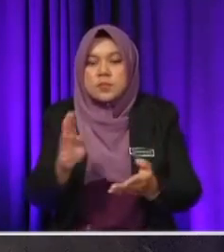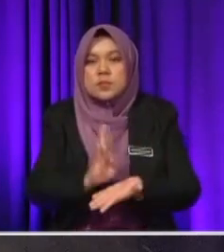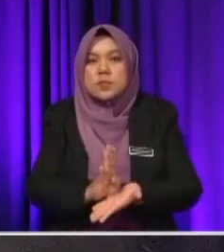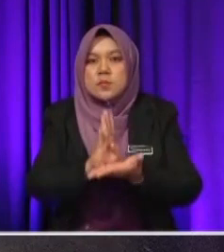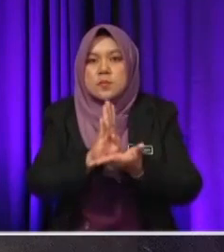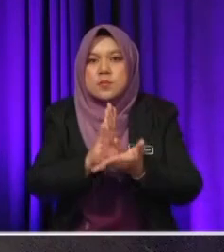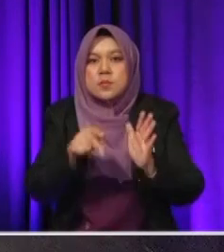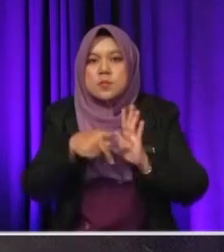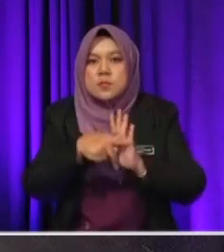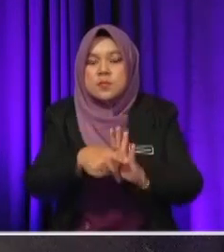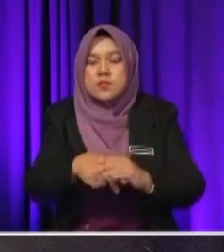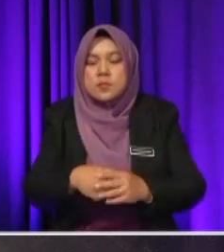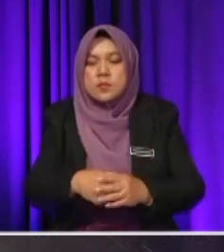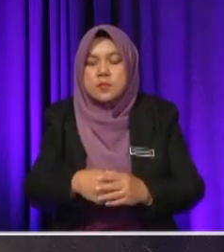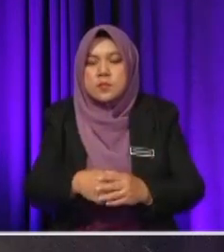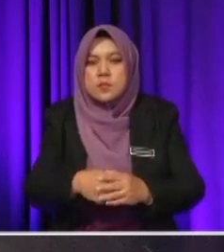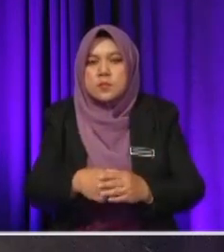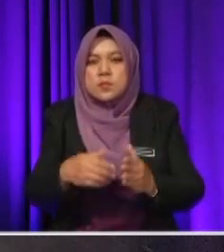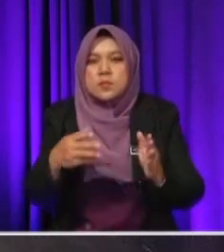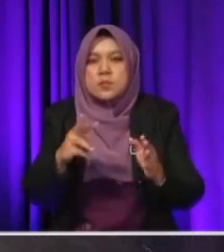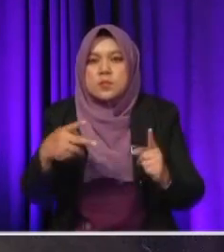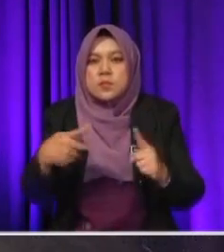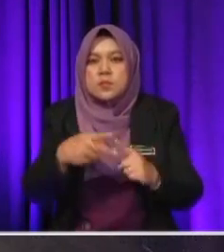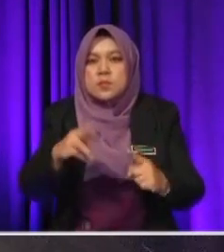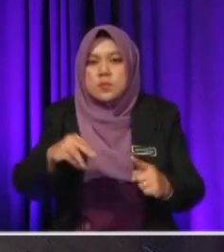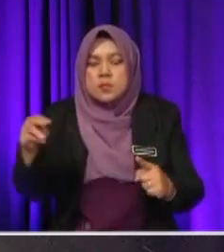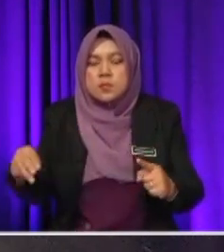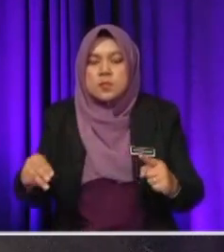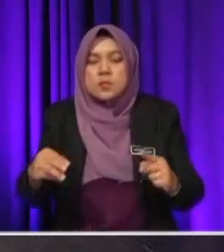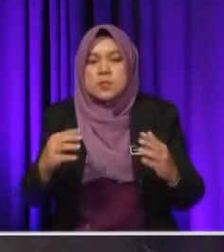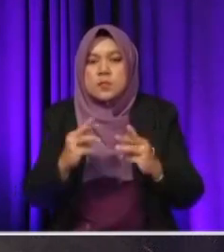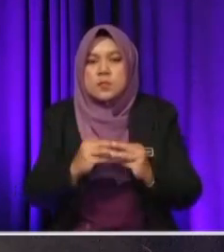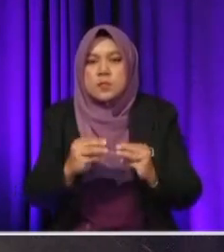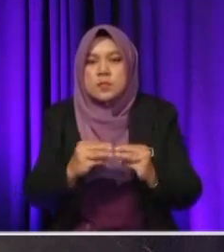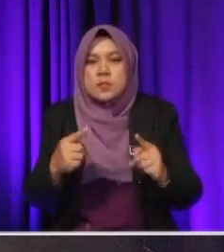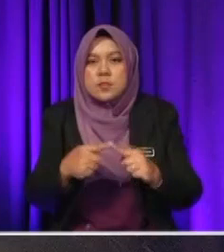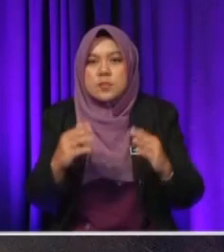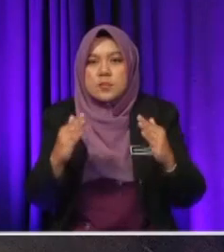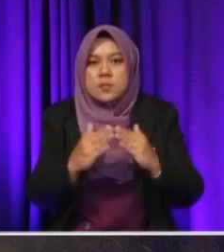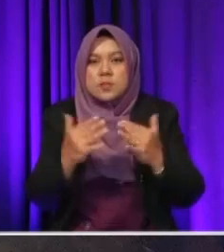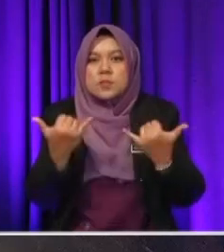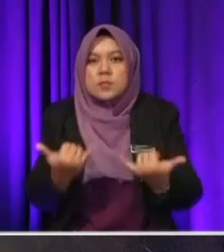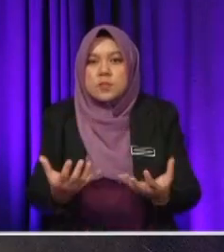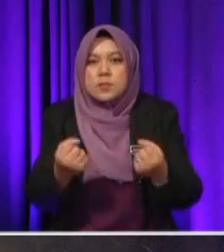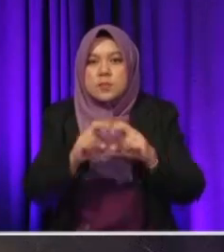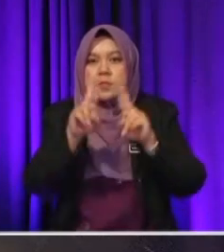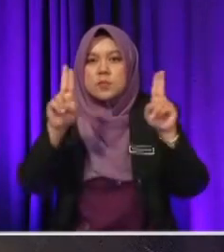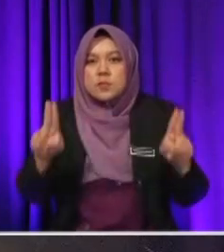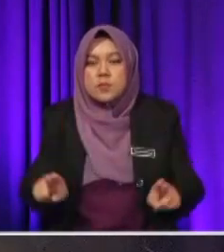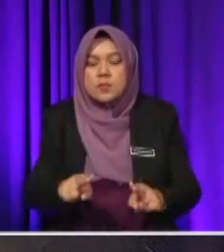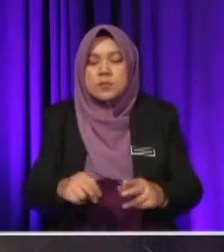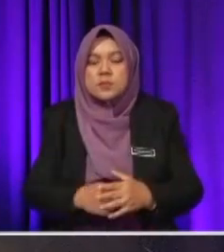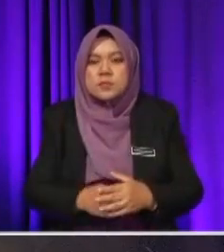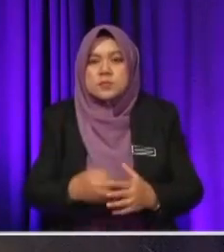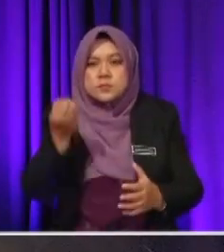oleh paparan yang kita berikan kepada murid-murid dalam tarian dan juga murid-murid di rumah maksud Kita uji mereka dengan